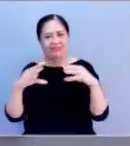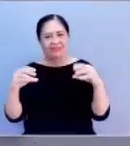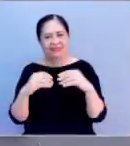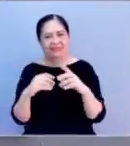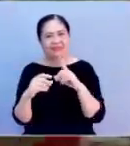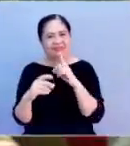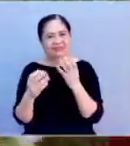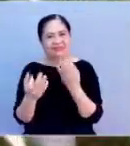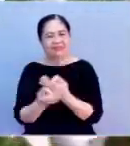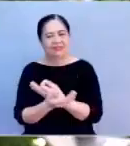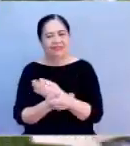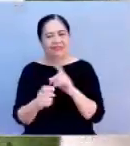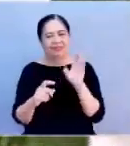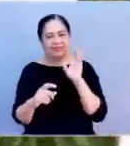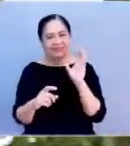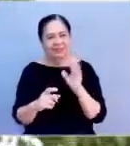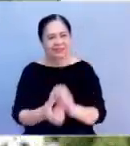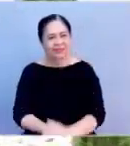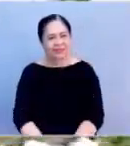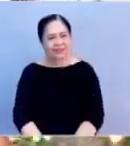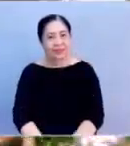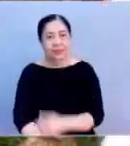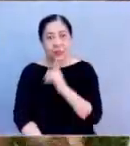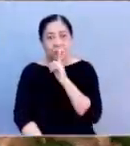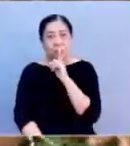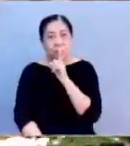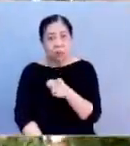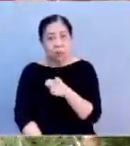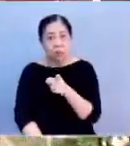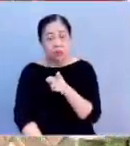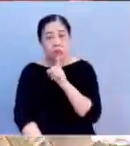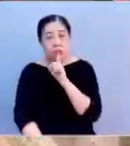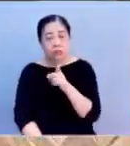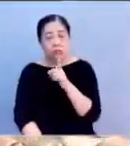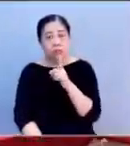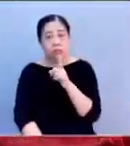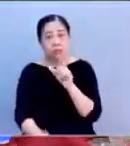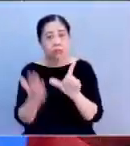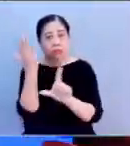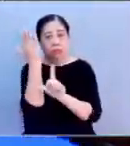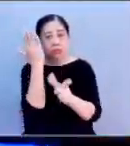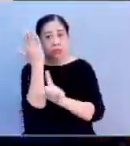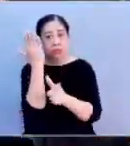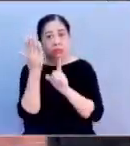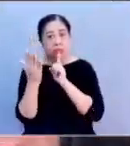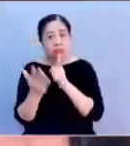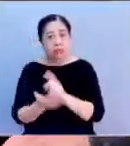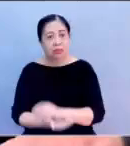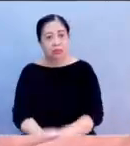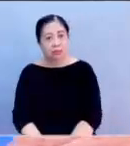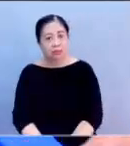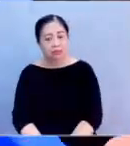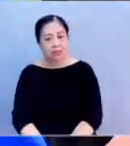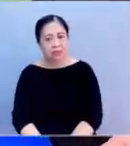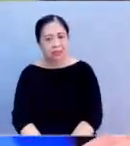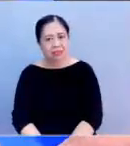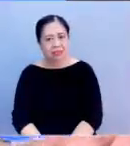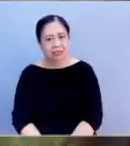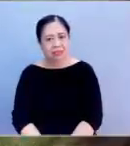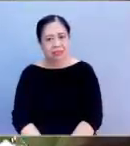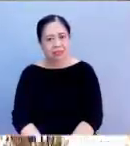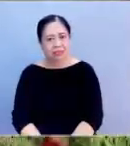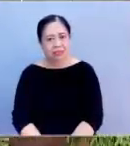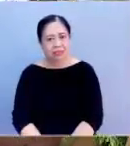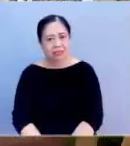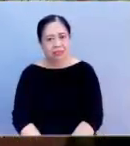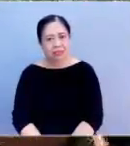kapatid. May fresh pa yun to. As you can see, no, totoo yung mga halaman, ano? Totoo! Ano bang tawag mo dito? Sa arrangement